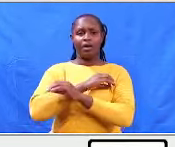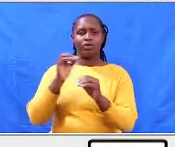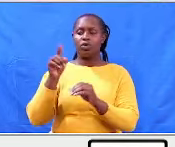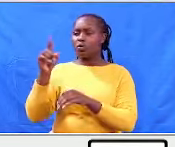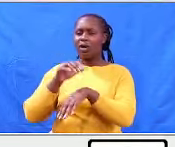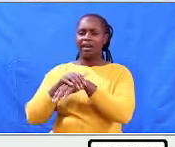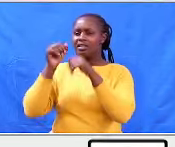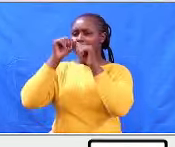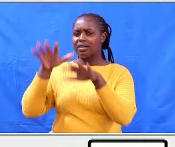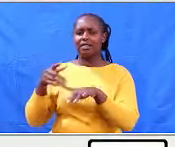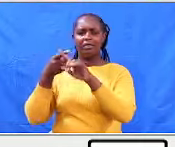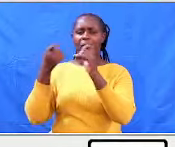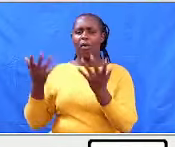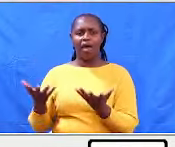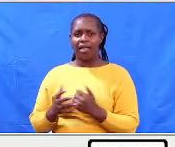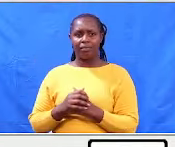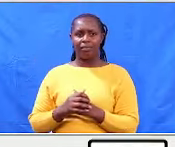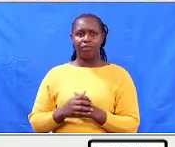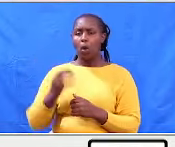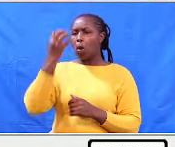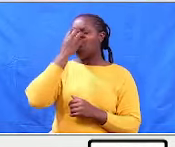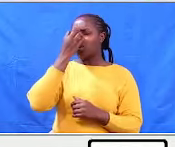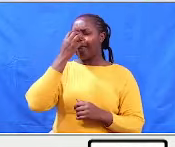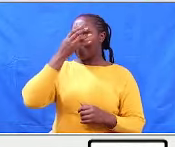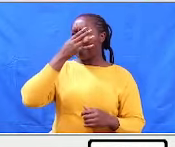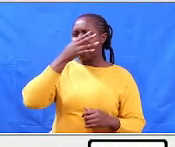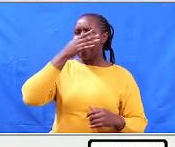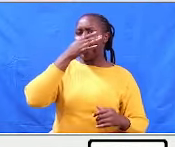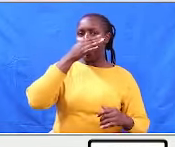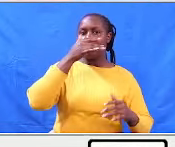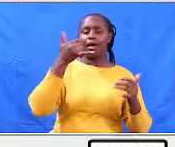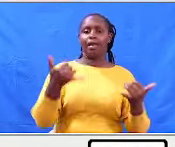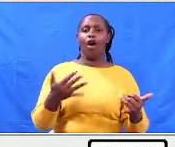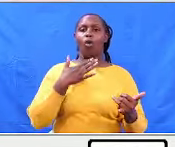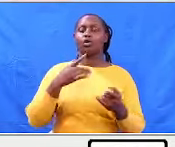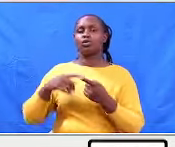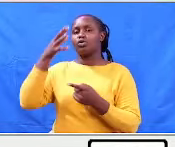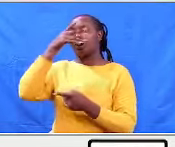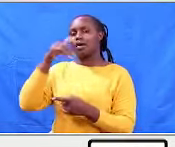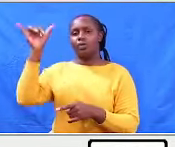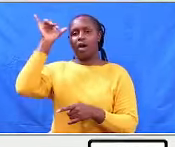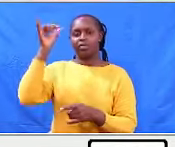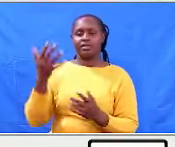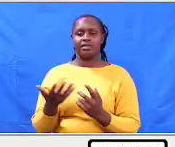blessings from? Ruto amedanganya sisi mpaka sasa ameenda kudanganya ng'ombe.